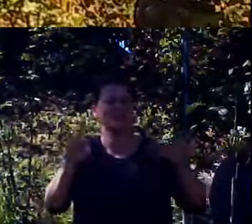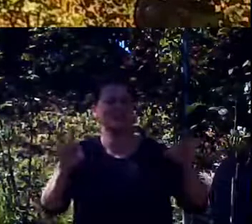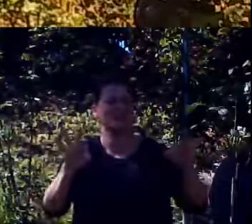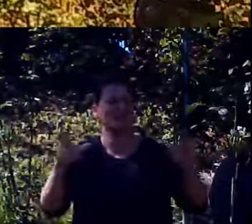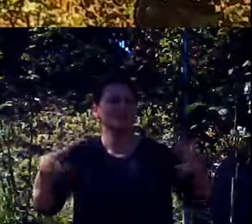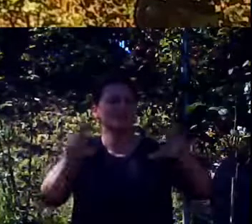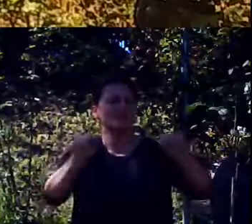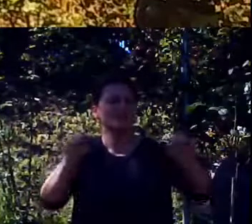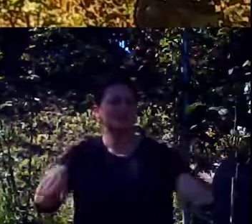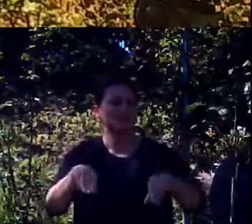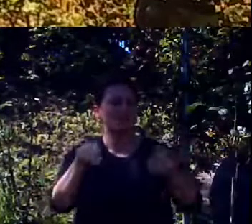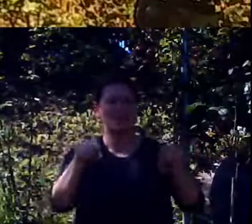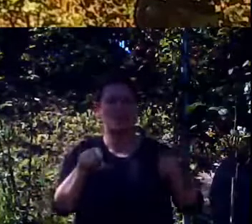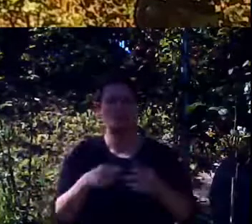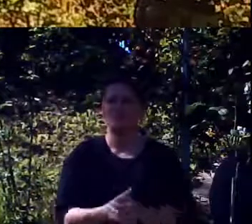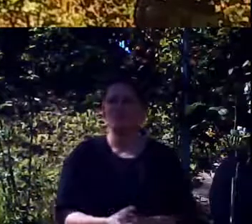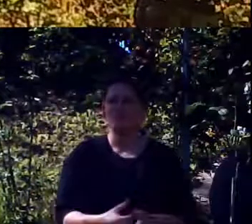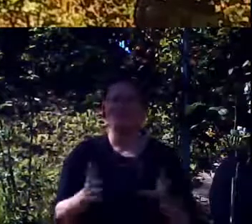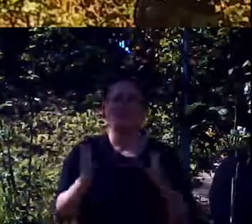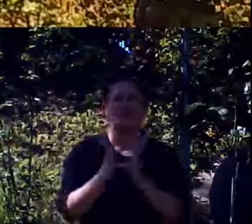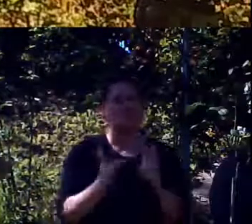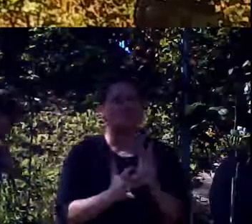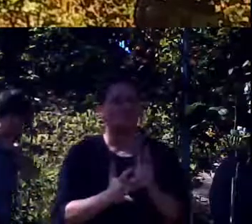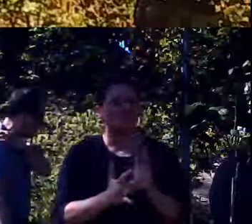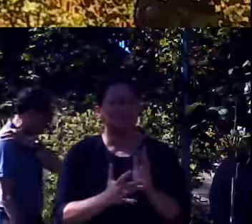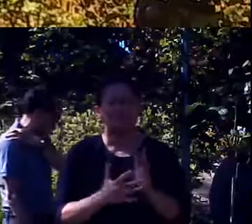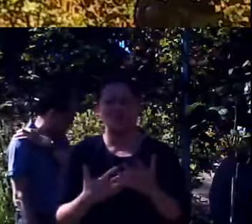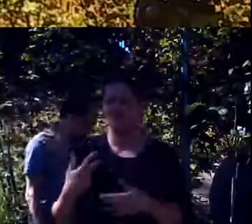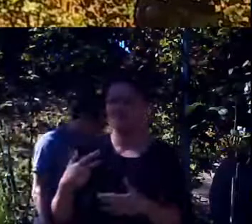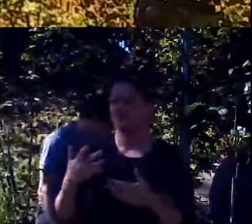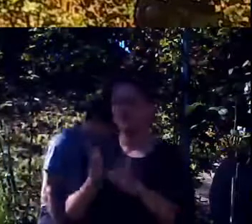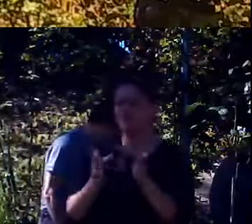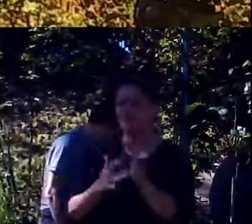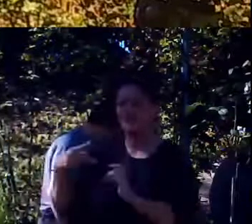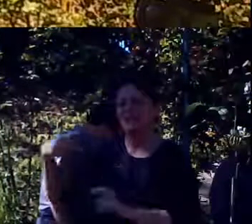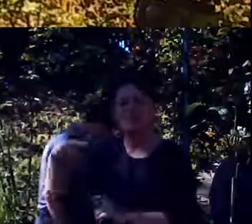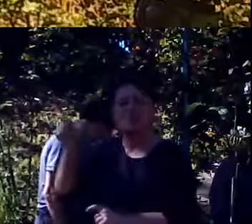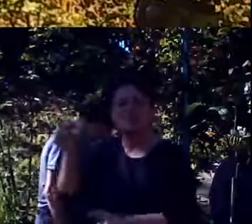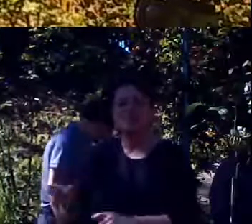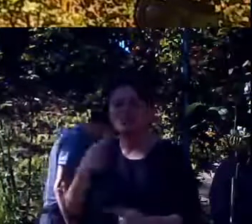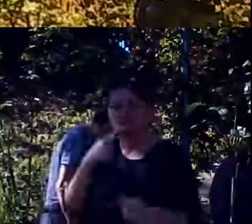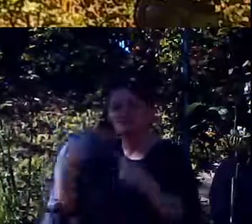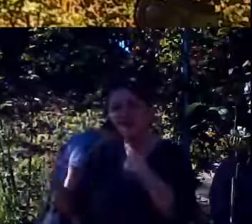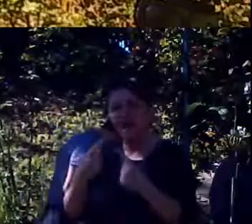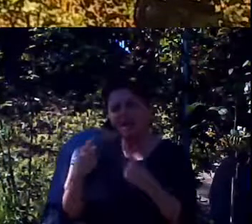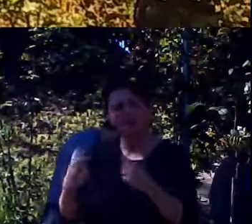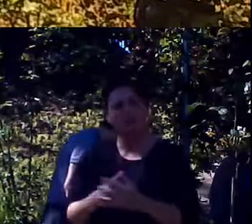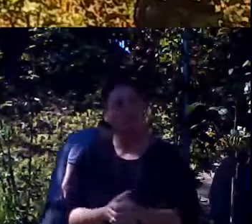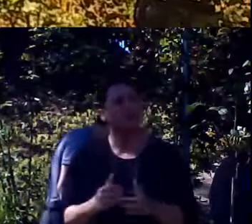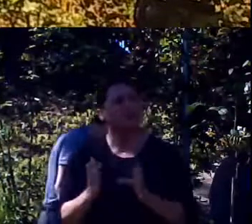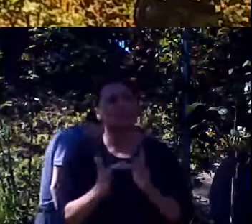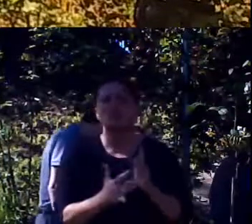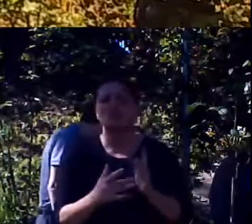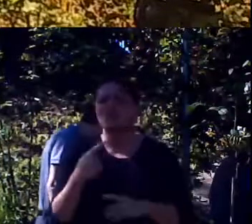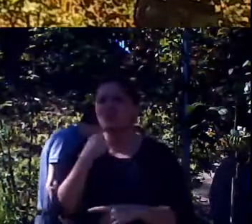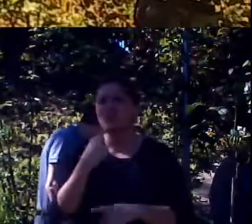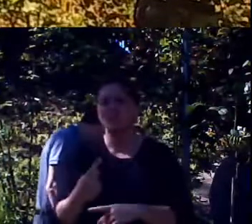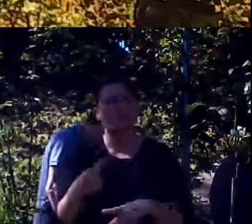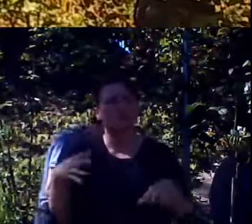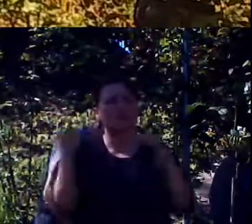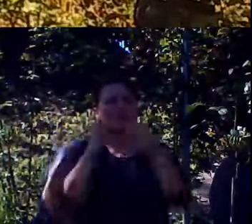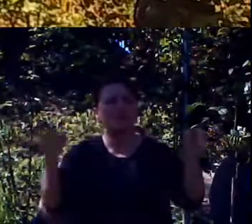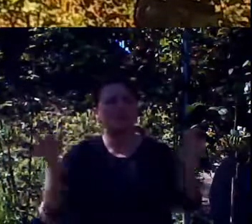dove gesù in questo dialogo con nicodemo alla fine dice queste